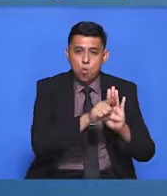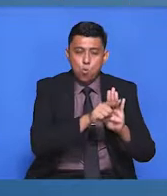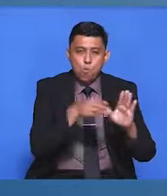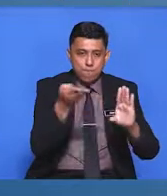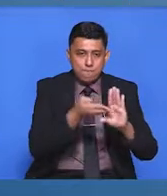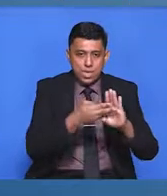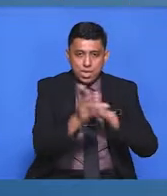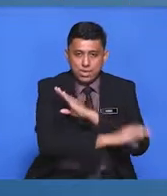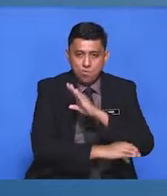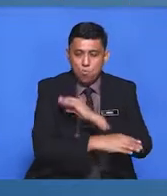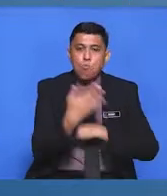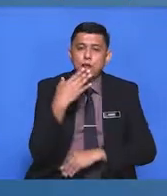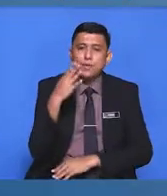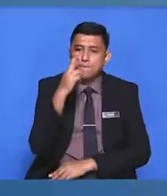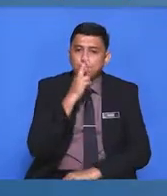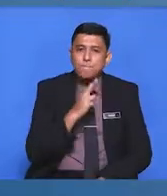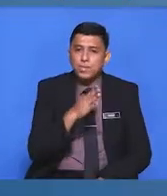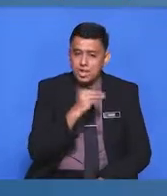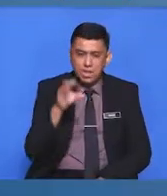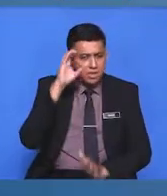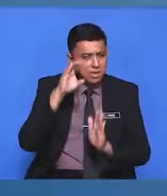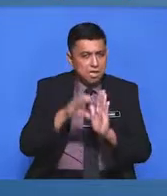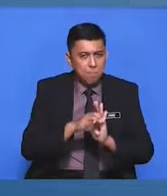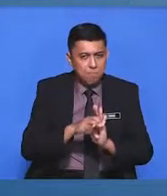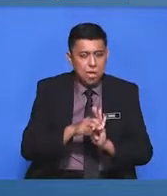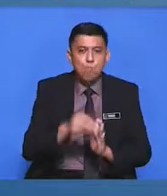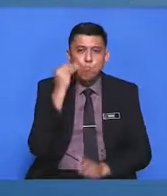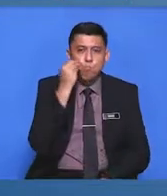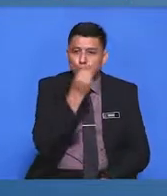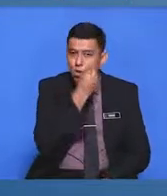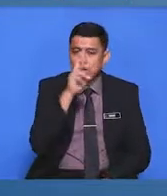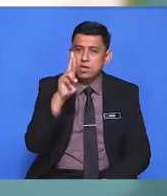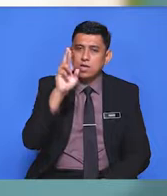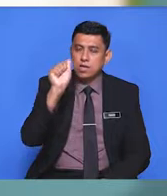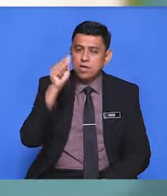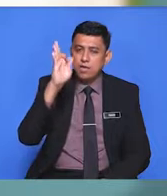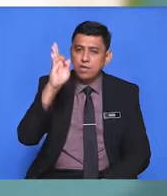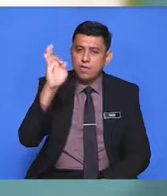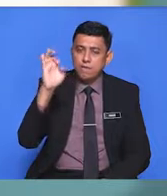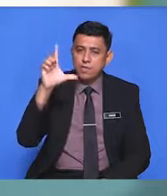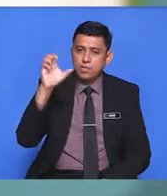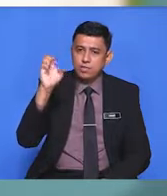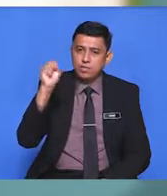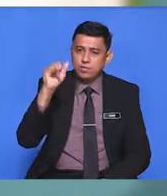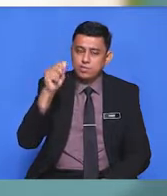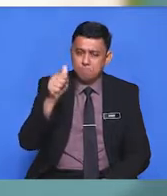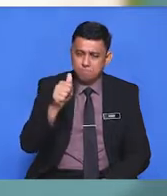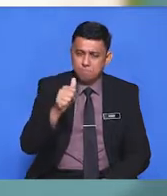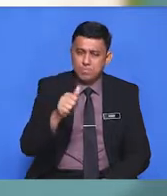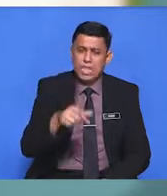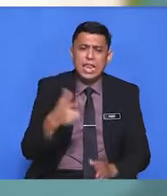Negara tau. Kita boleh lihat pada wang kertas Malaysia. Sebagai latihan